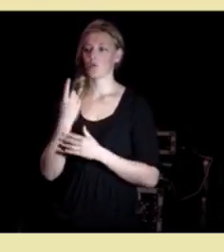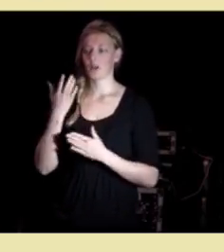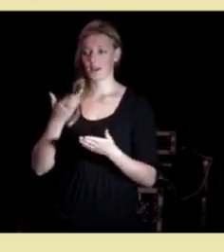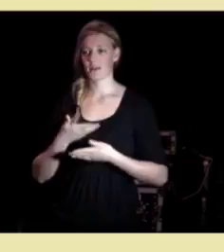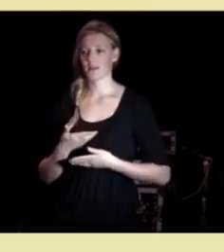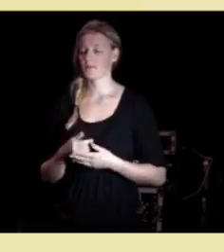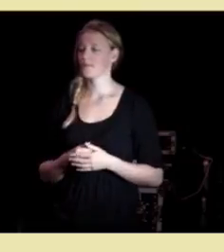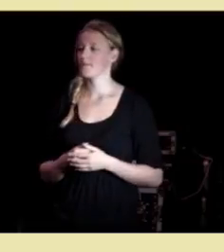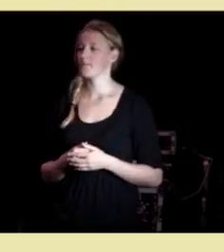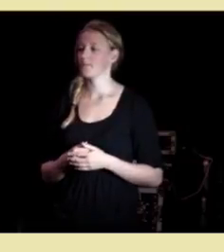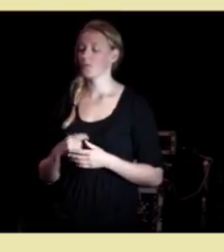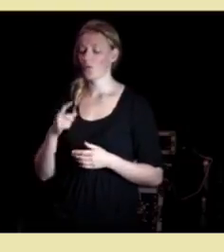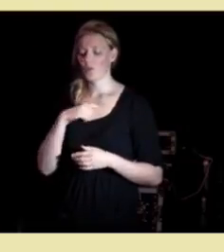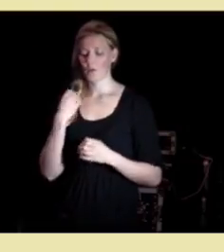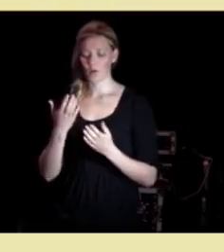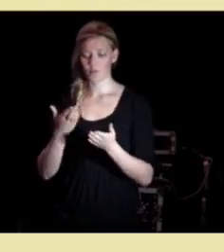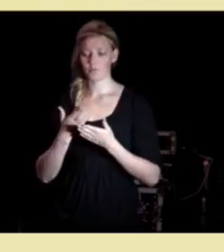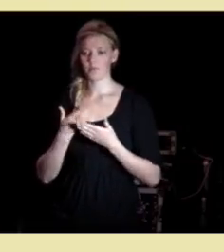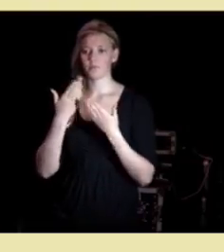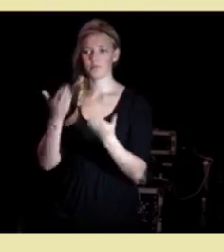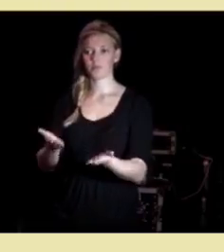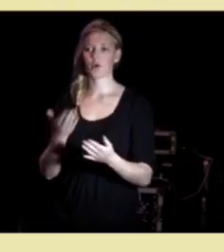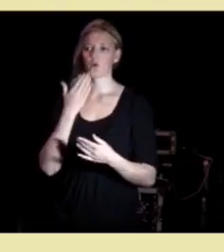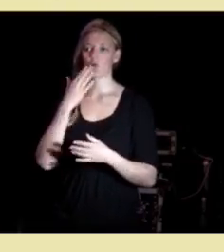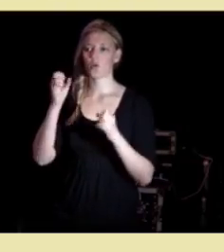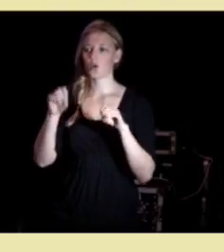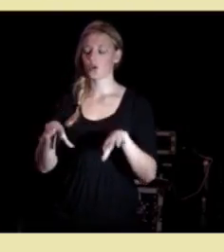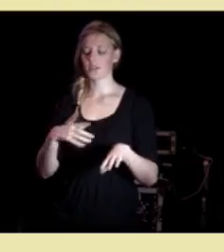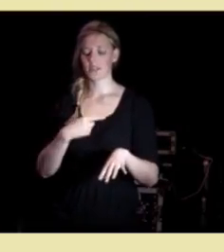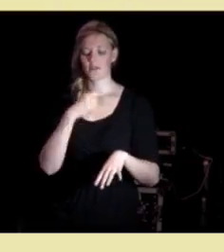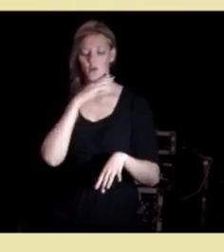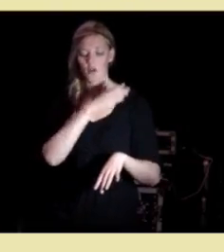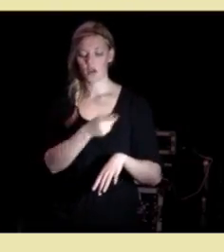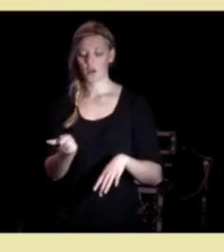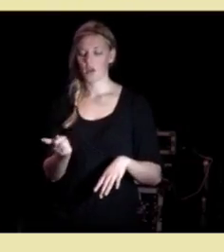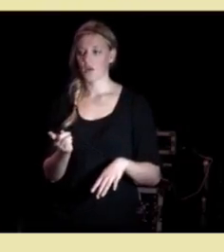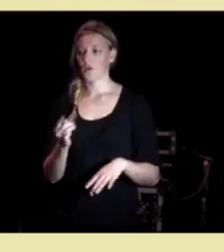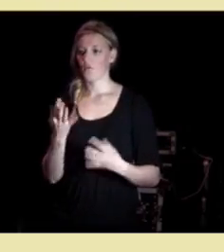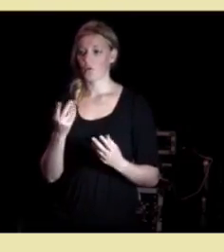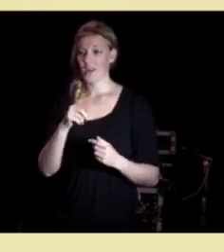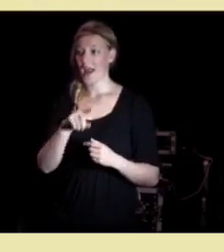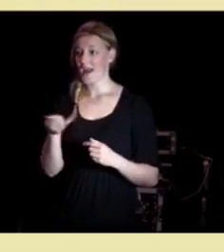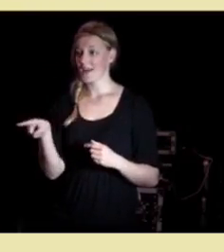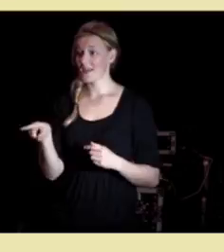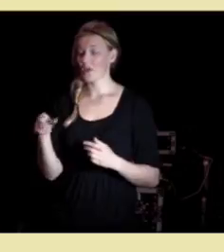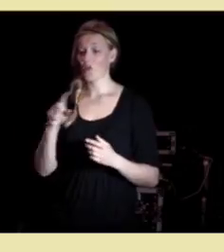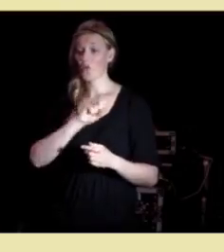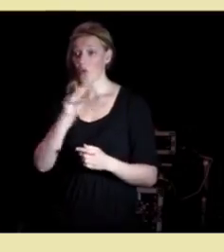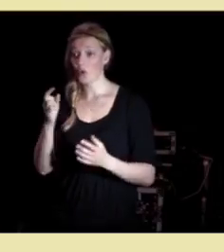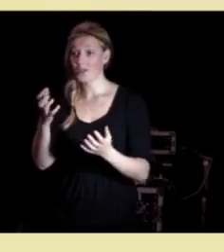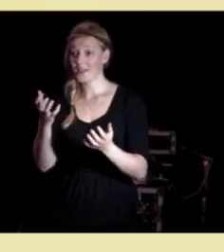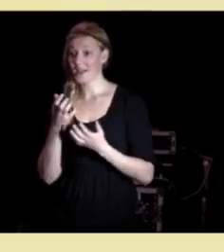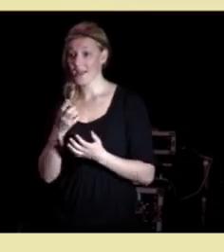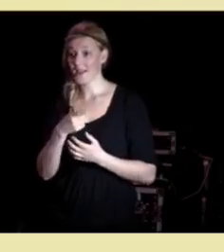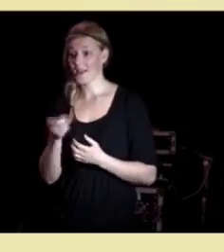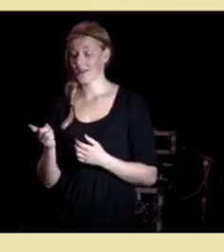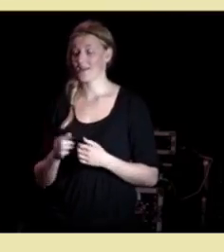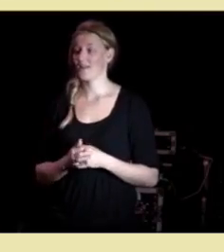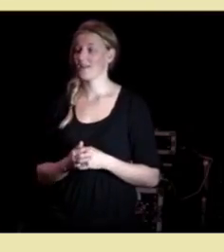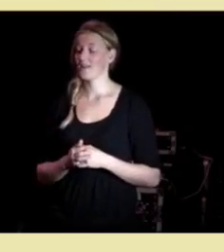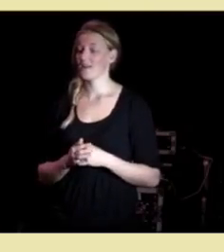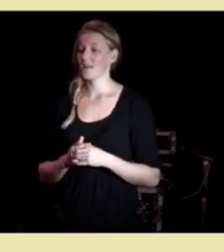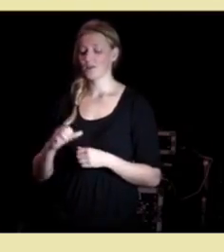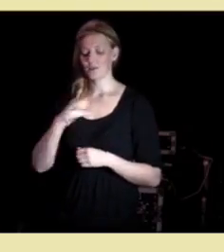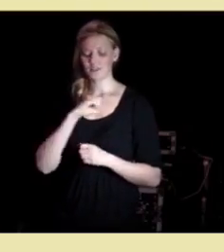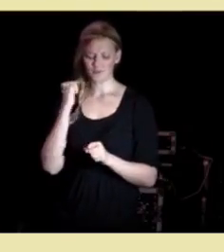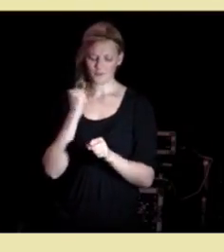Og vi må gi gode løsninger for folk der de er når de trenger det. Der de er når de trenger det. Hvis